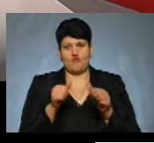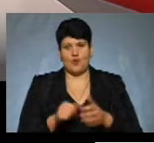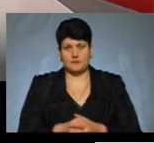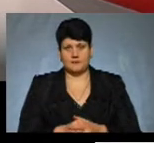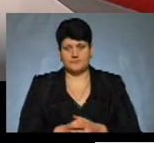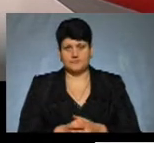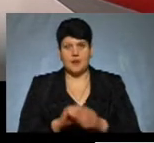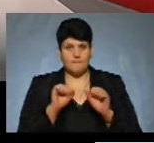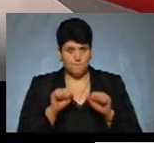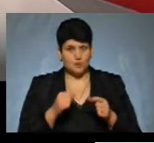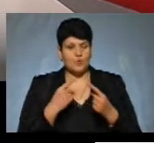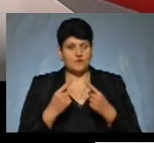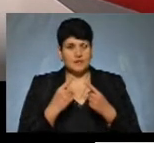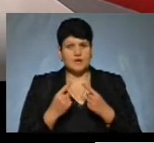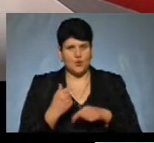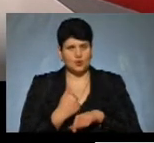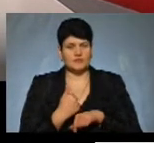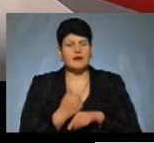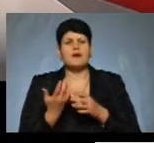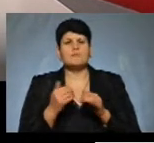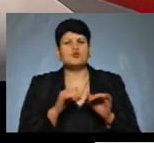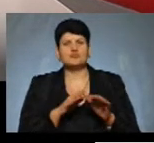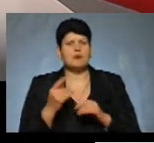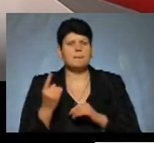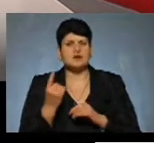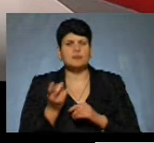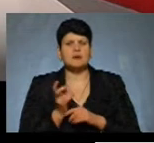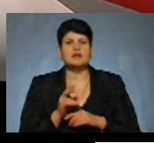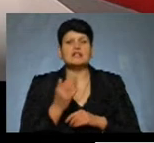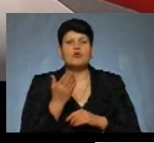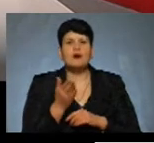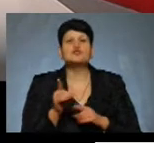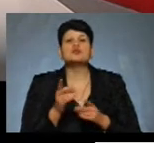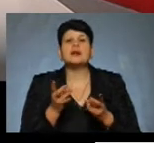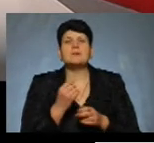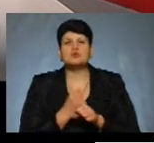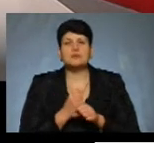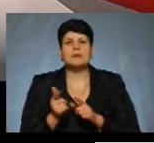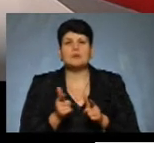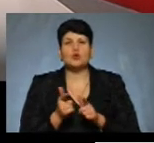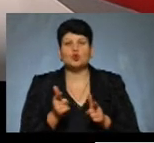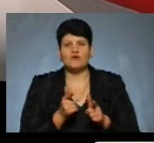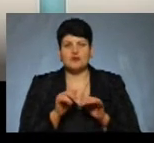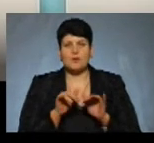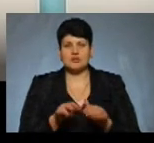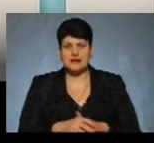зараз проговорити найосновніші, тобто яка процедура вперше, щоб прийти до вас, що вже треба зробити, підготовчий